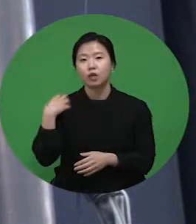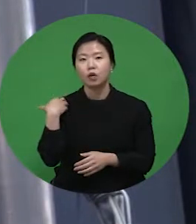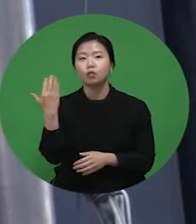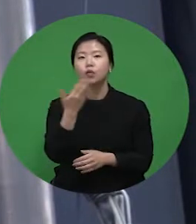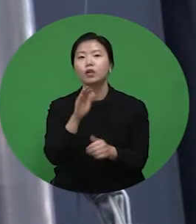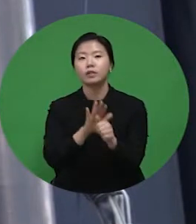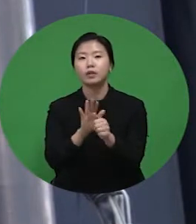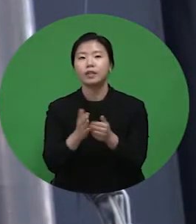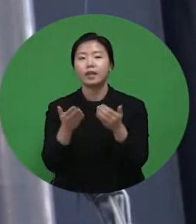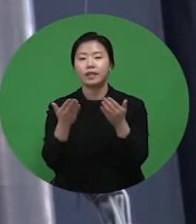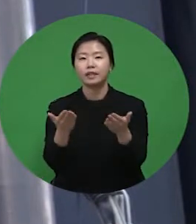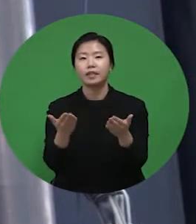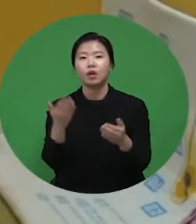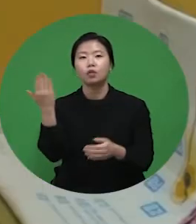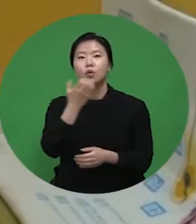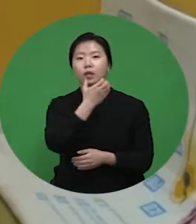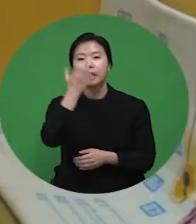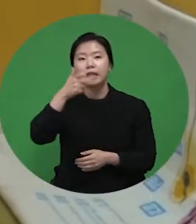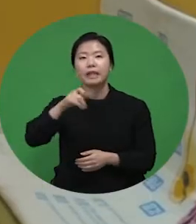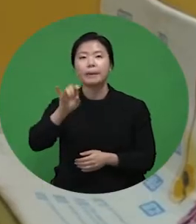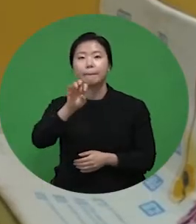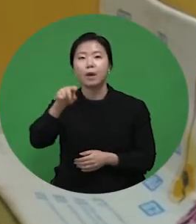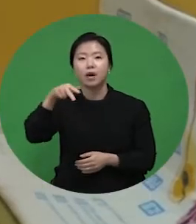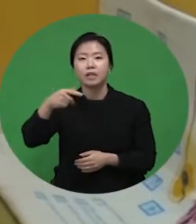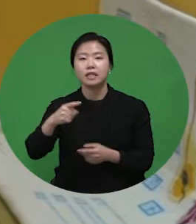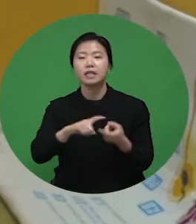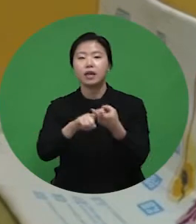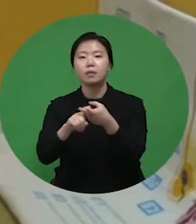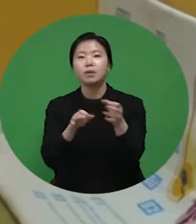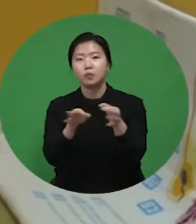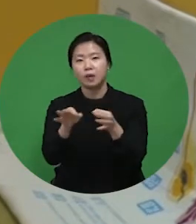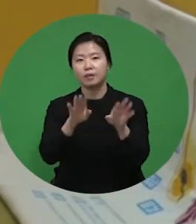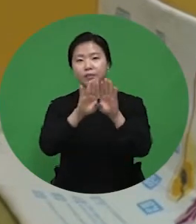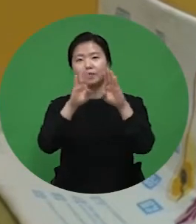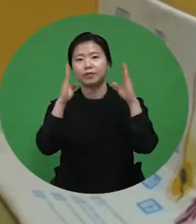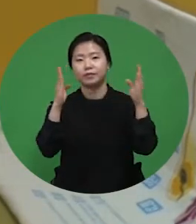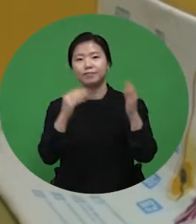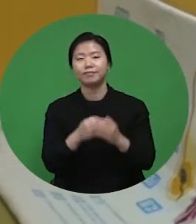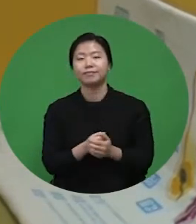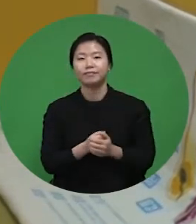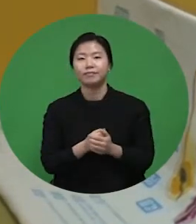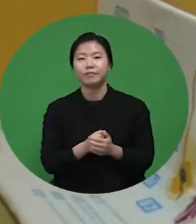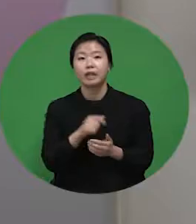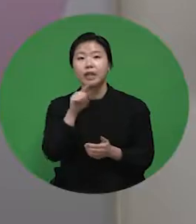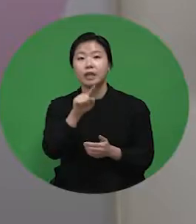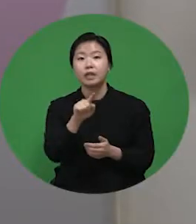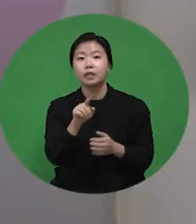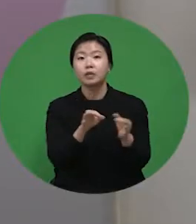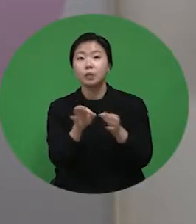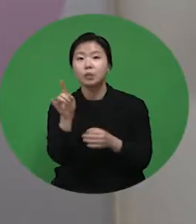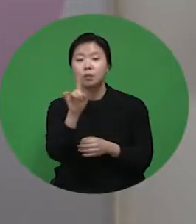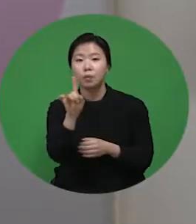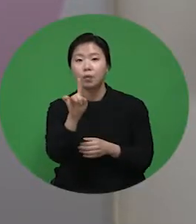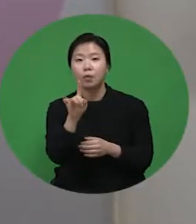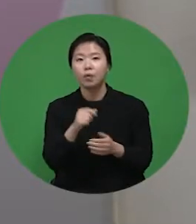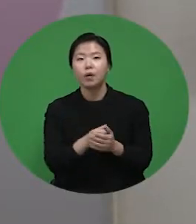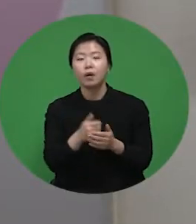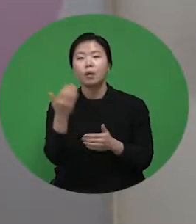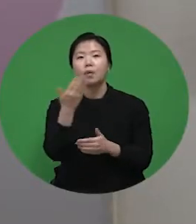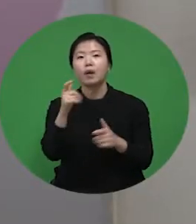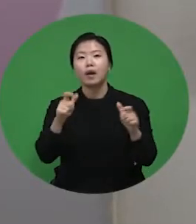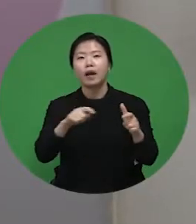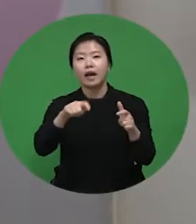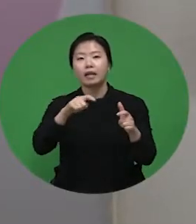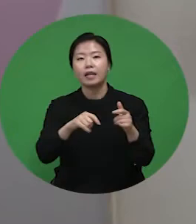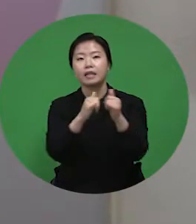서울시가 주관하고 구로구가 지원하는 구로 드림키퍼즈 협동조합이 문을 열었습니다. 구로 드림키퍼즈 사업은